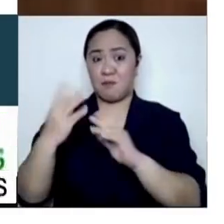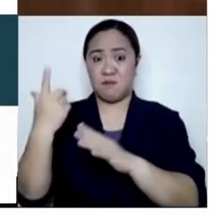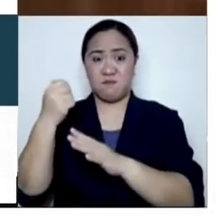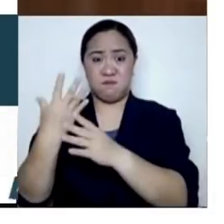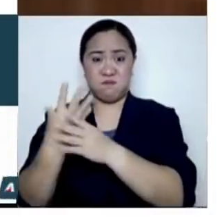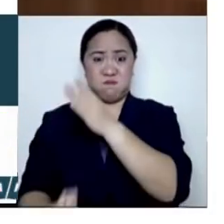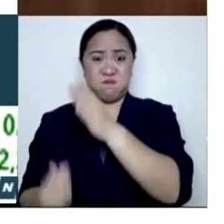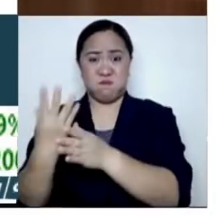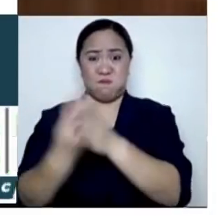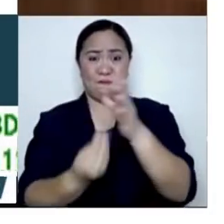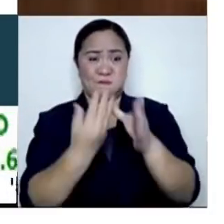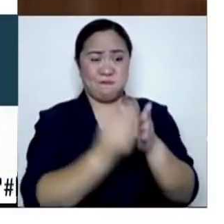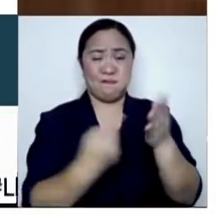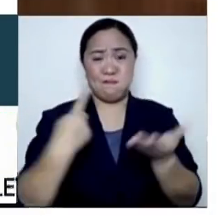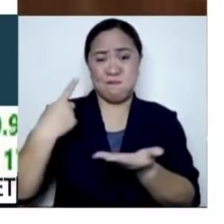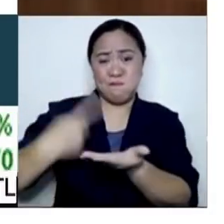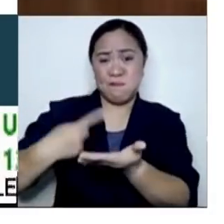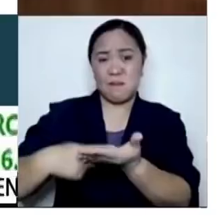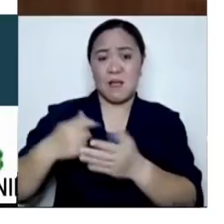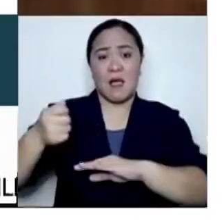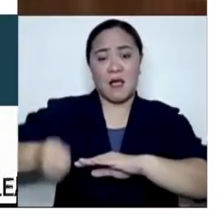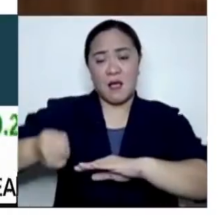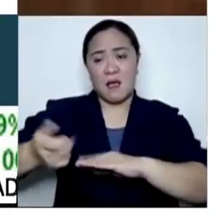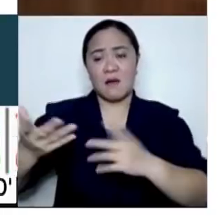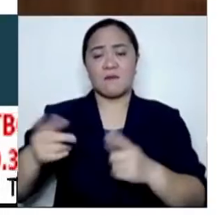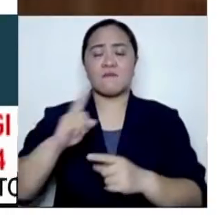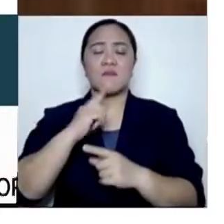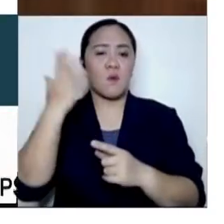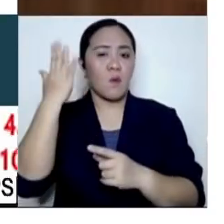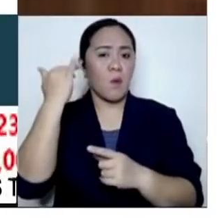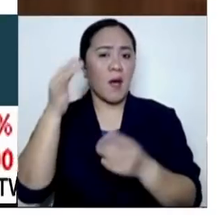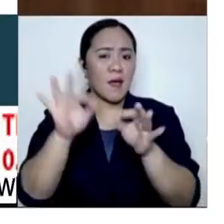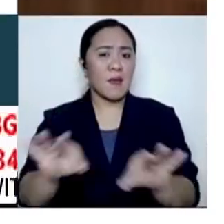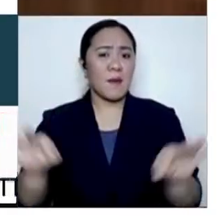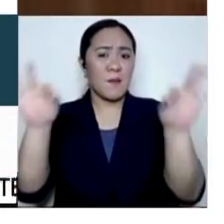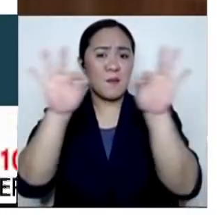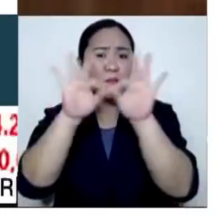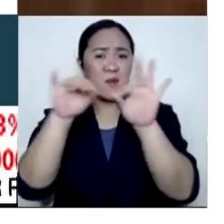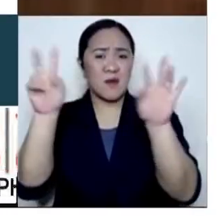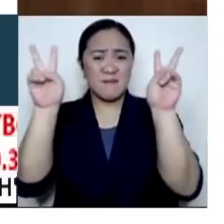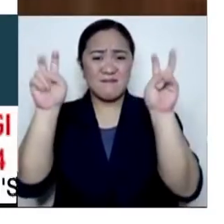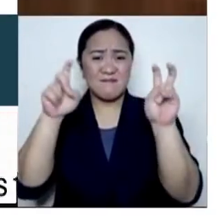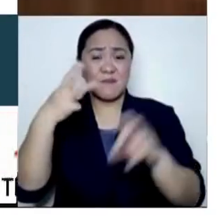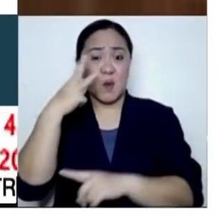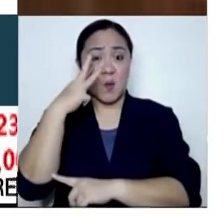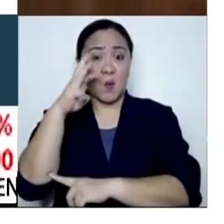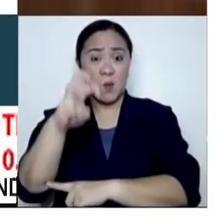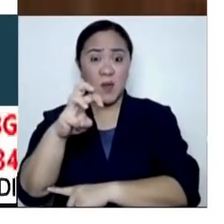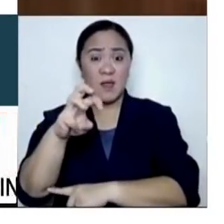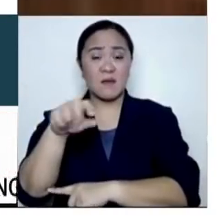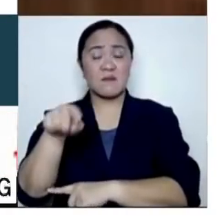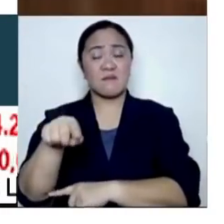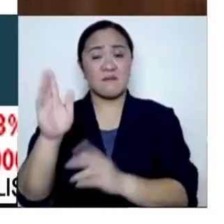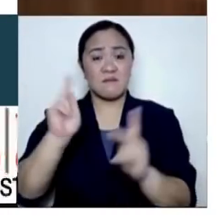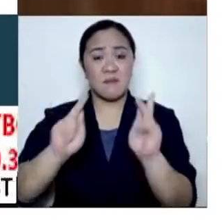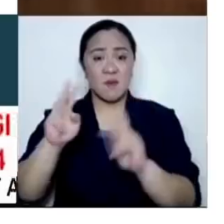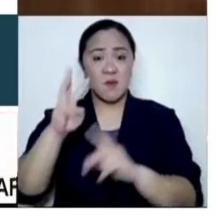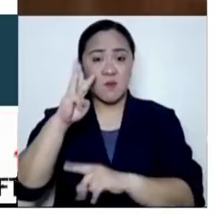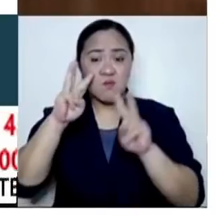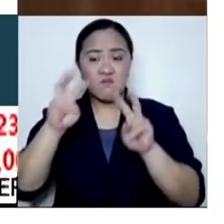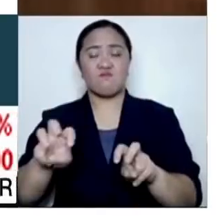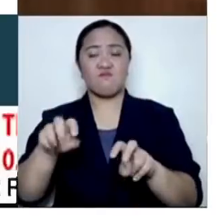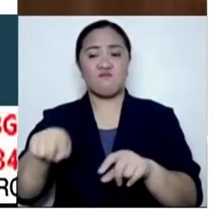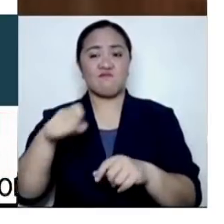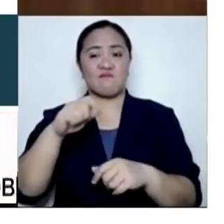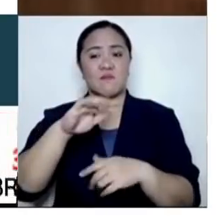kami talaga doon dahil napaka-importante yung testigo nila eh. Pagkatapos na-emphasize na naman